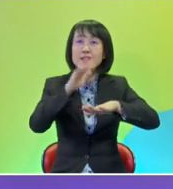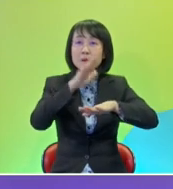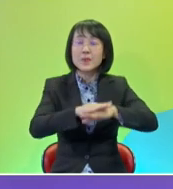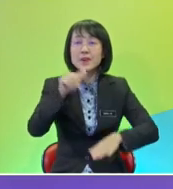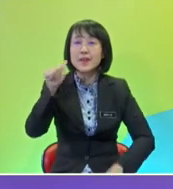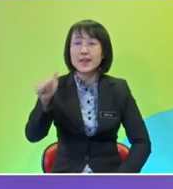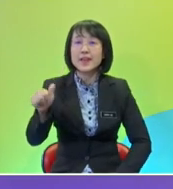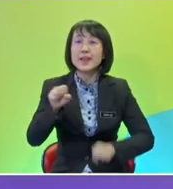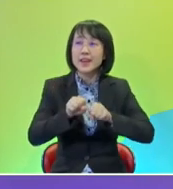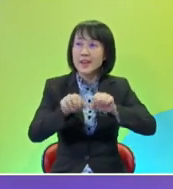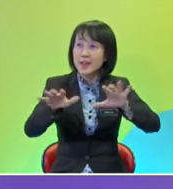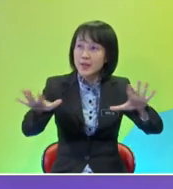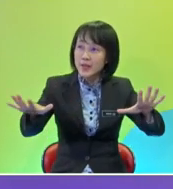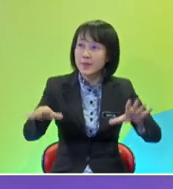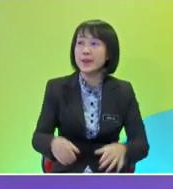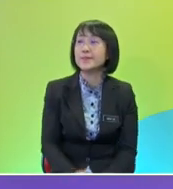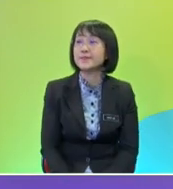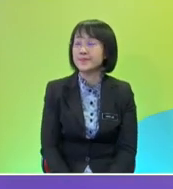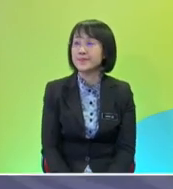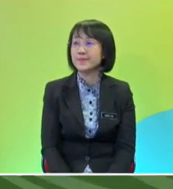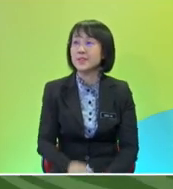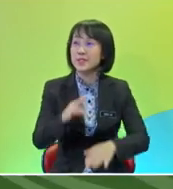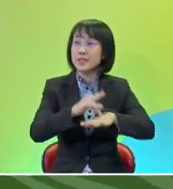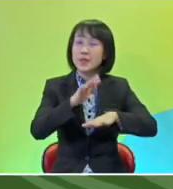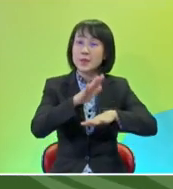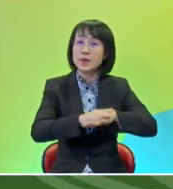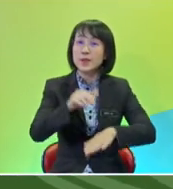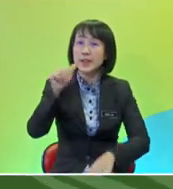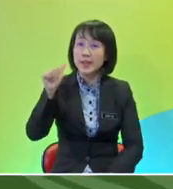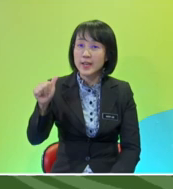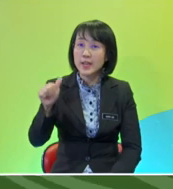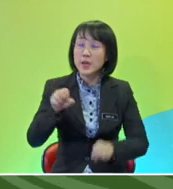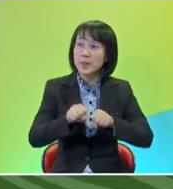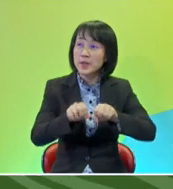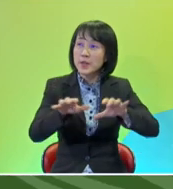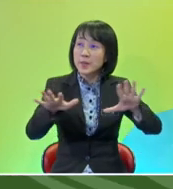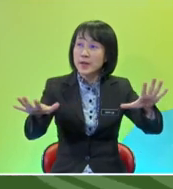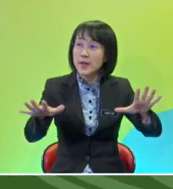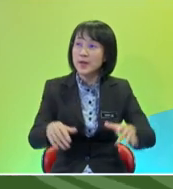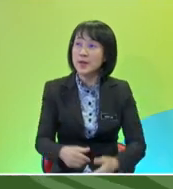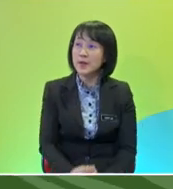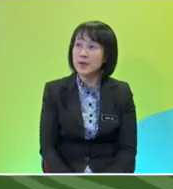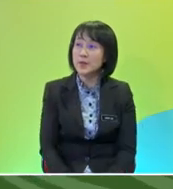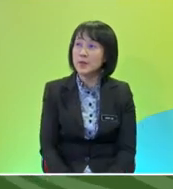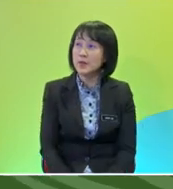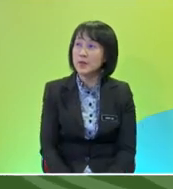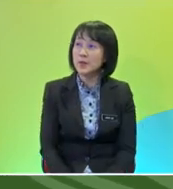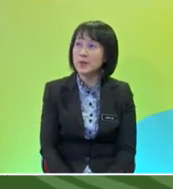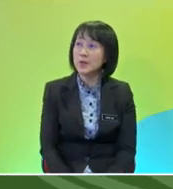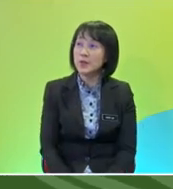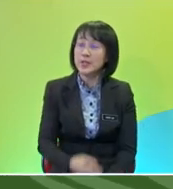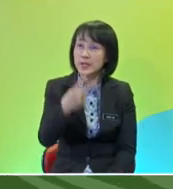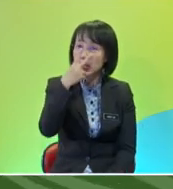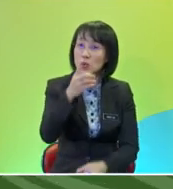Aedes dengan nyamuk tiruk. Jadi nyamuk Aedes ni dia merebak hanya kalau kita tengok